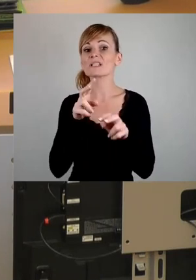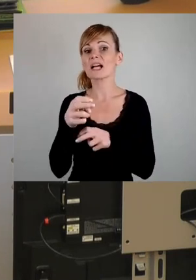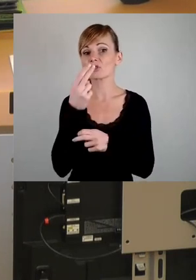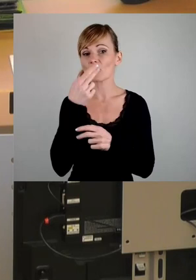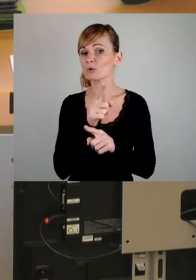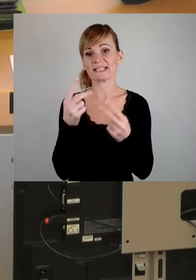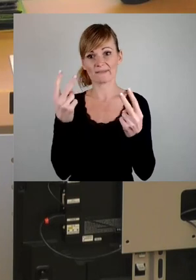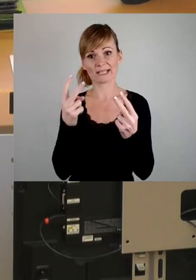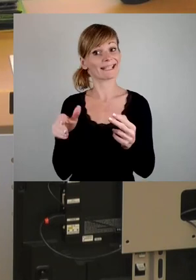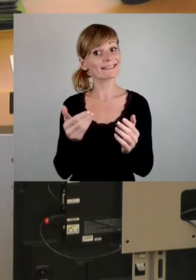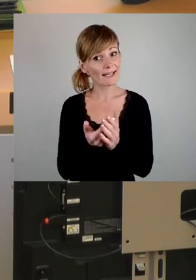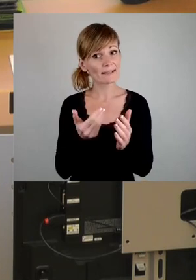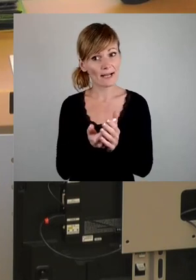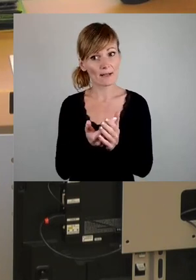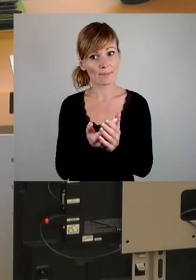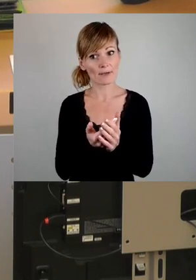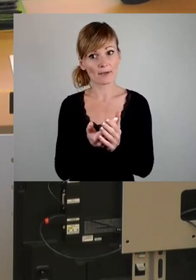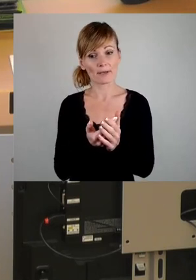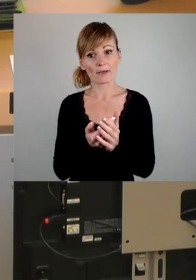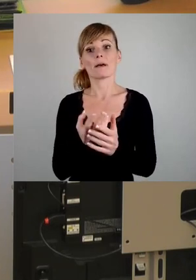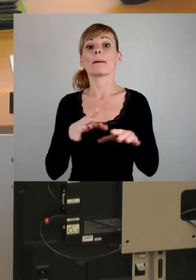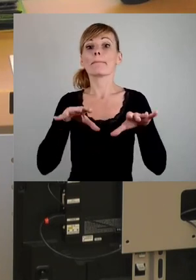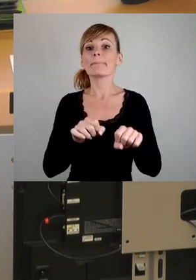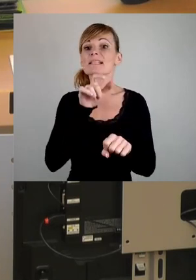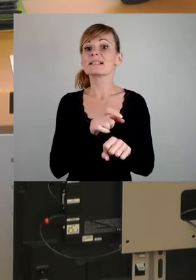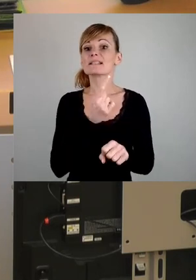auch dem Besitzer des Grundstückes